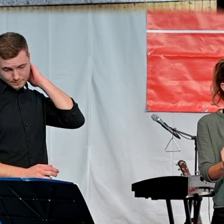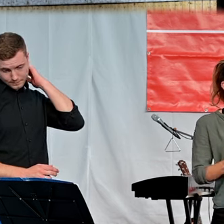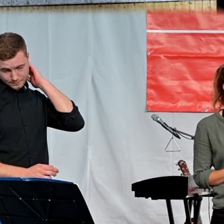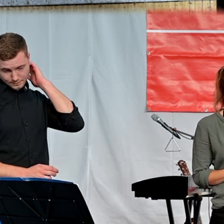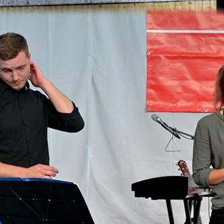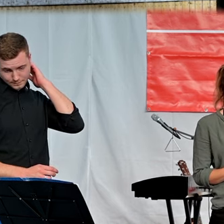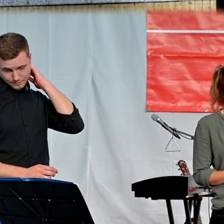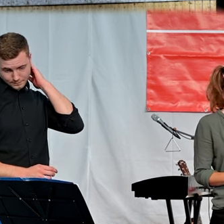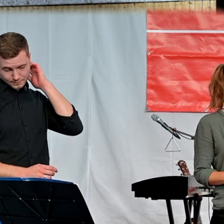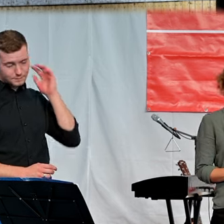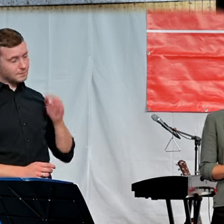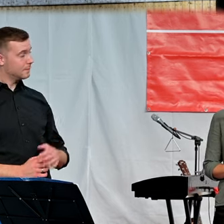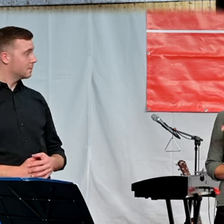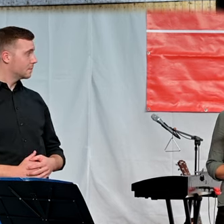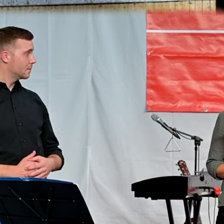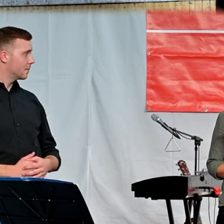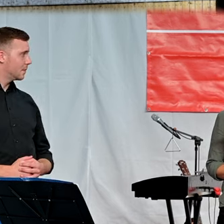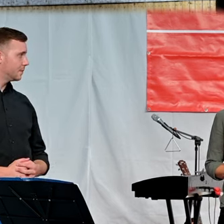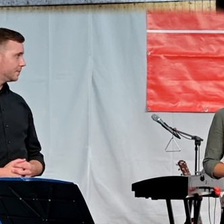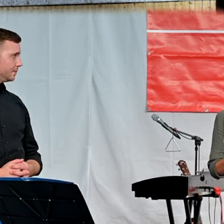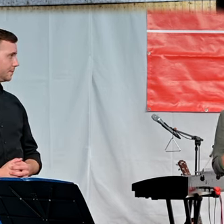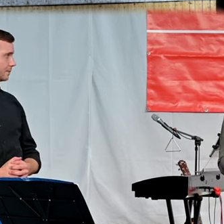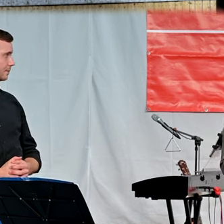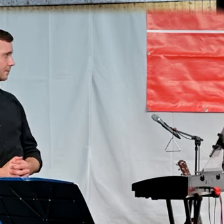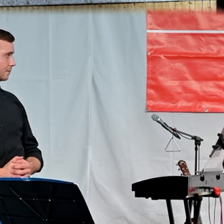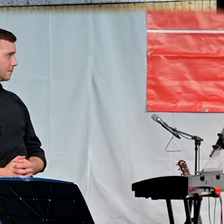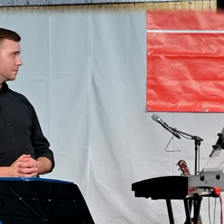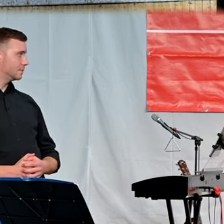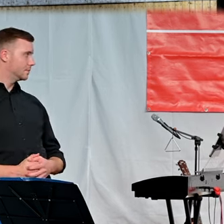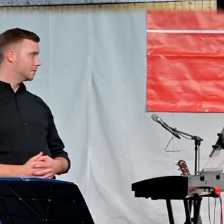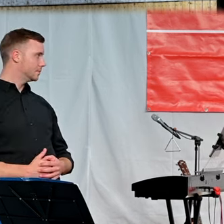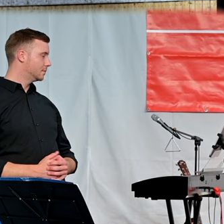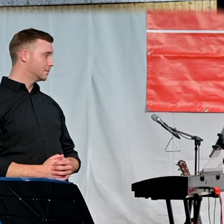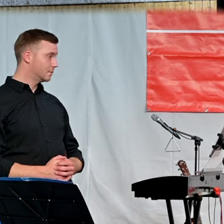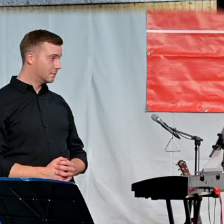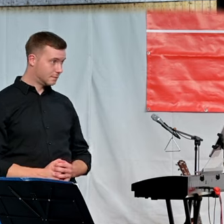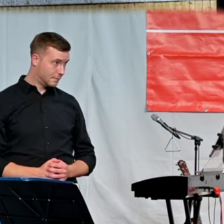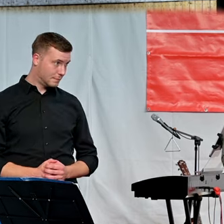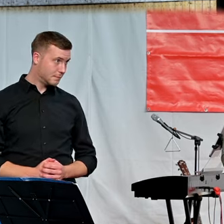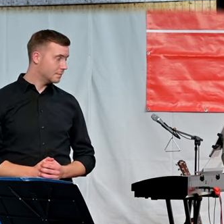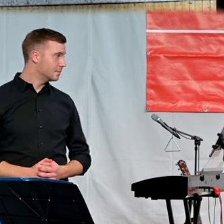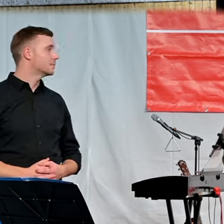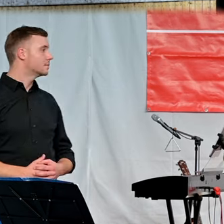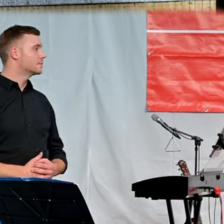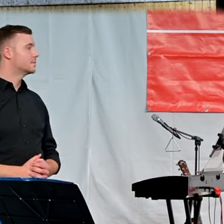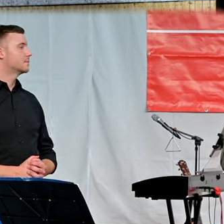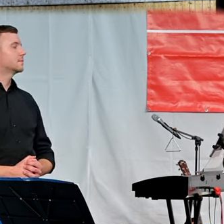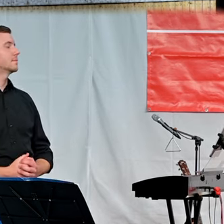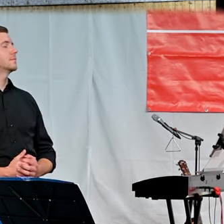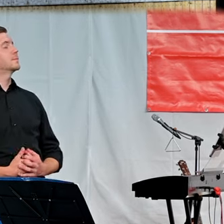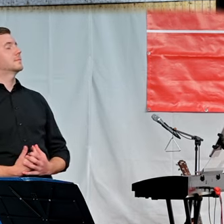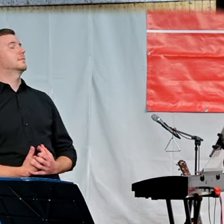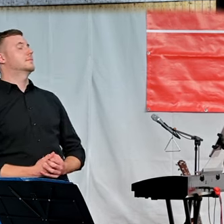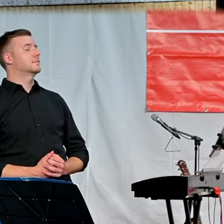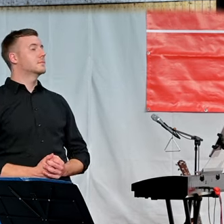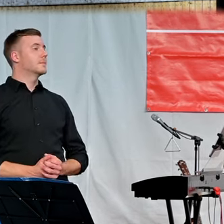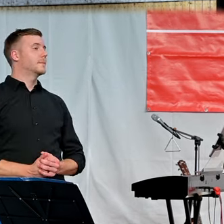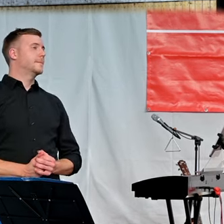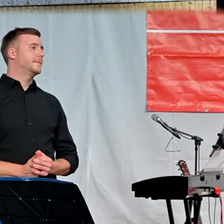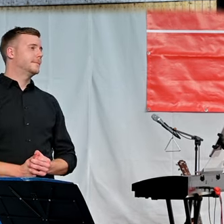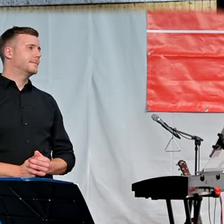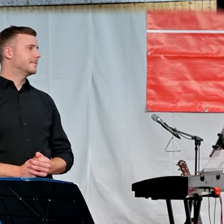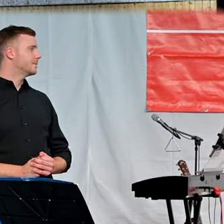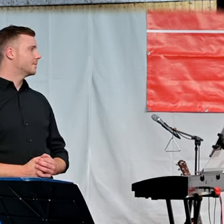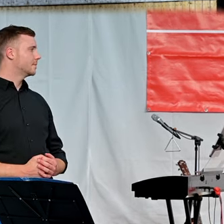Heinrich, du bist, und jetzt muss ich ablesen, denn es ist eine ganze lange Liste, Theologe, Vater,